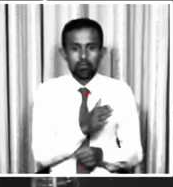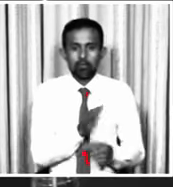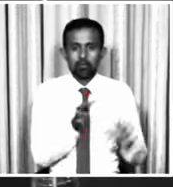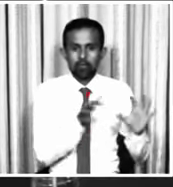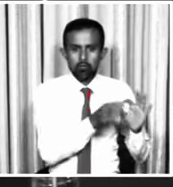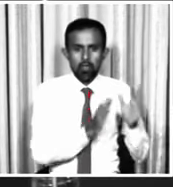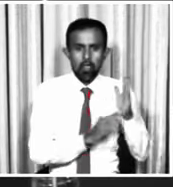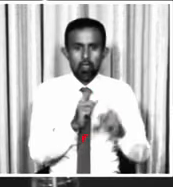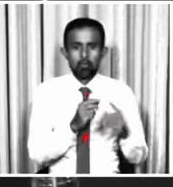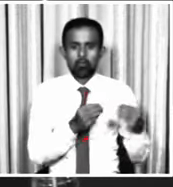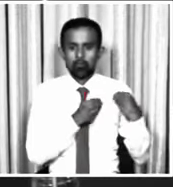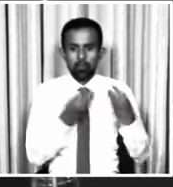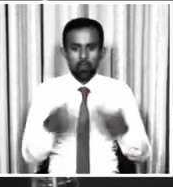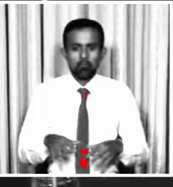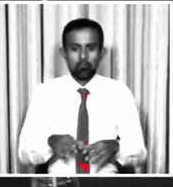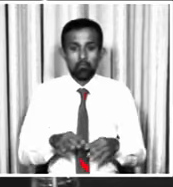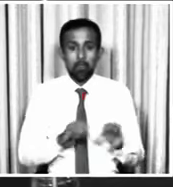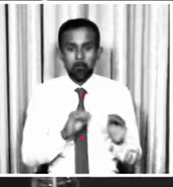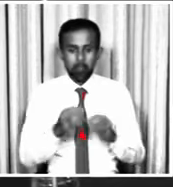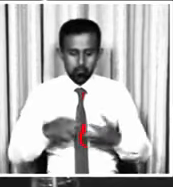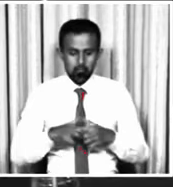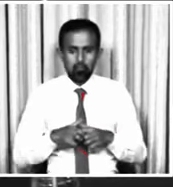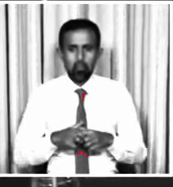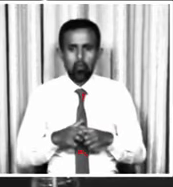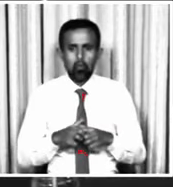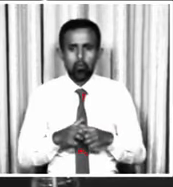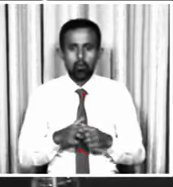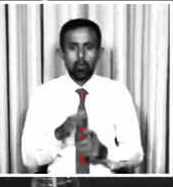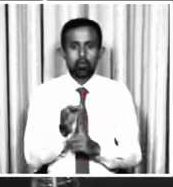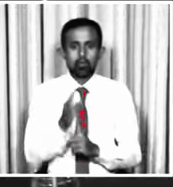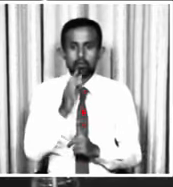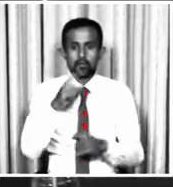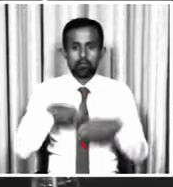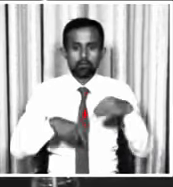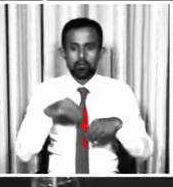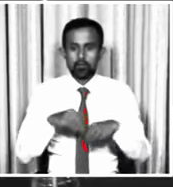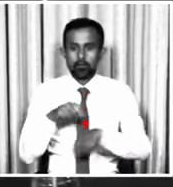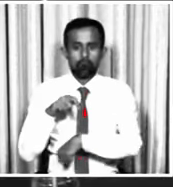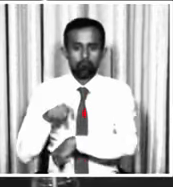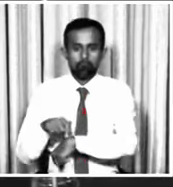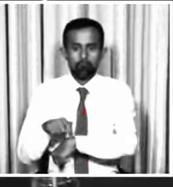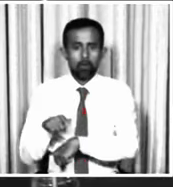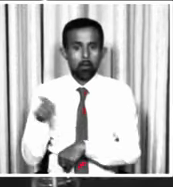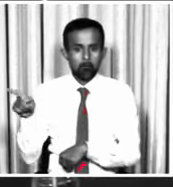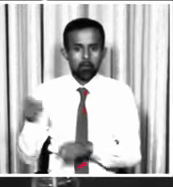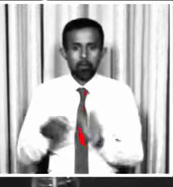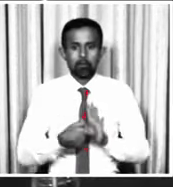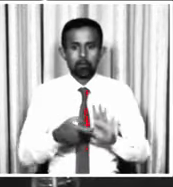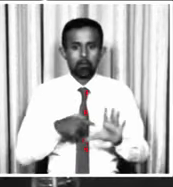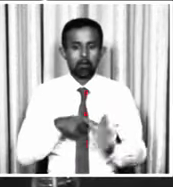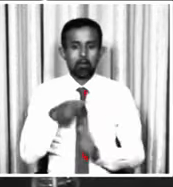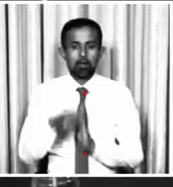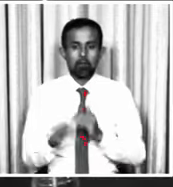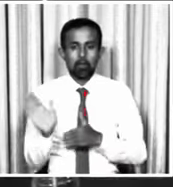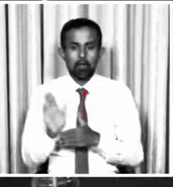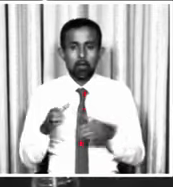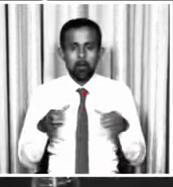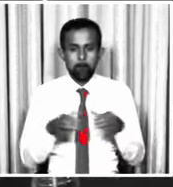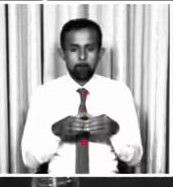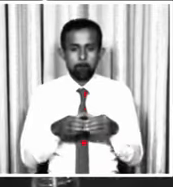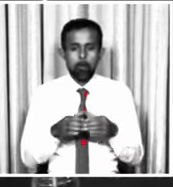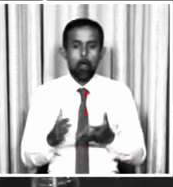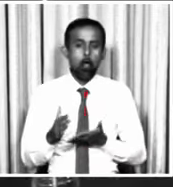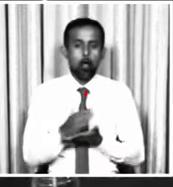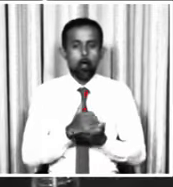වෙලා ඇමතිගම් අරගෙන එතනින් තමයි මේ අර්බුදේ ජනාධිපති ඡන්දේ එනකොට මේගොල්ලෝ උත්සාහ කරනවා ශ්‍රී ලංකා නිදහස් පක්ෂයයි